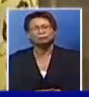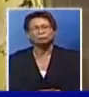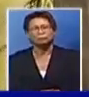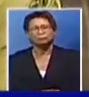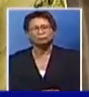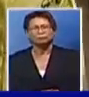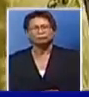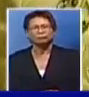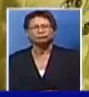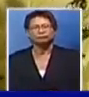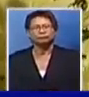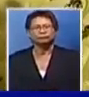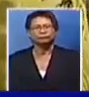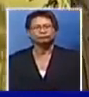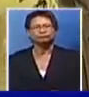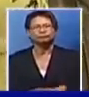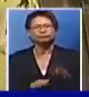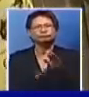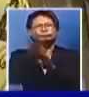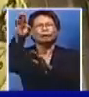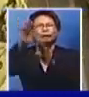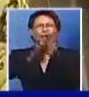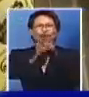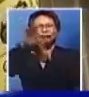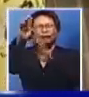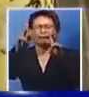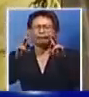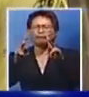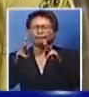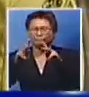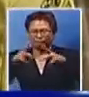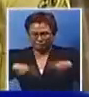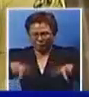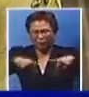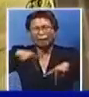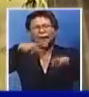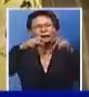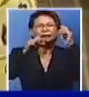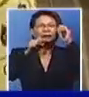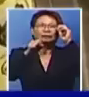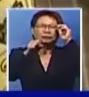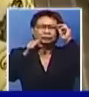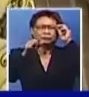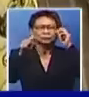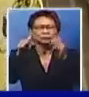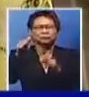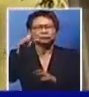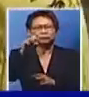yang paling tinggi lah di Pekan Sebawah atau di daerah Sebawah